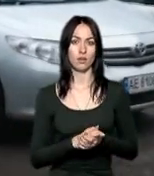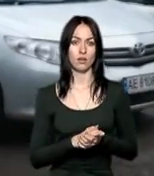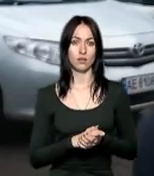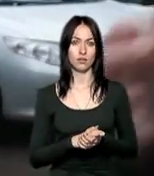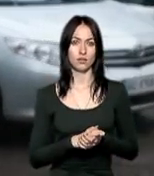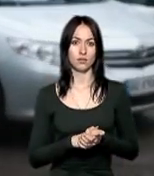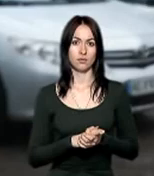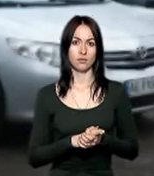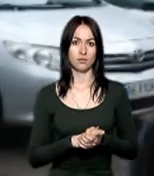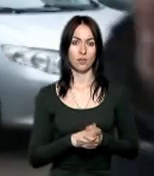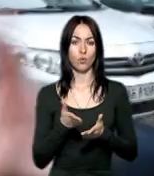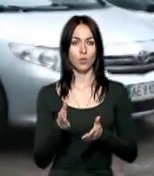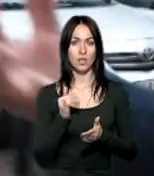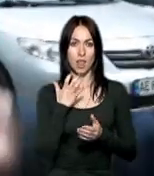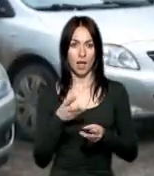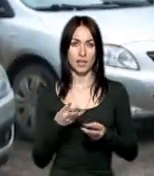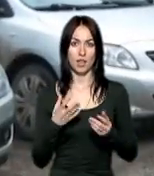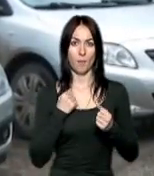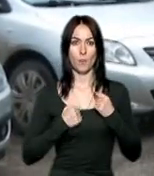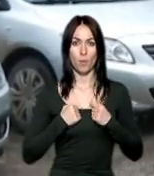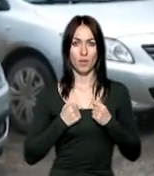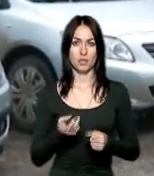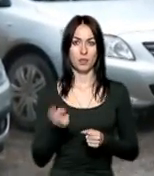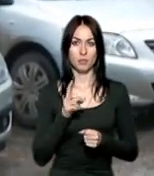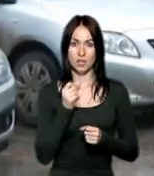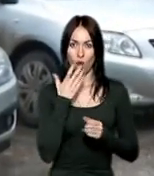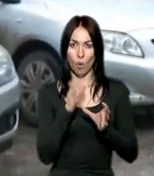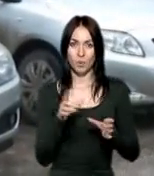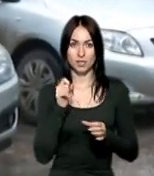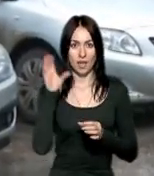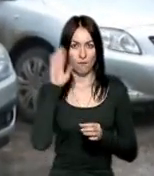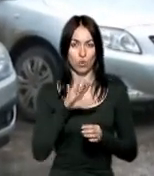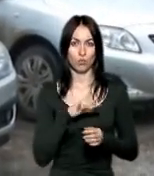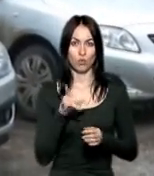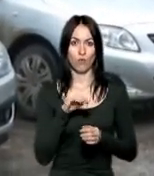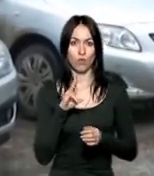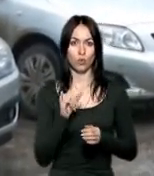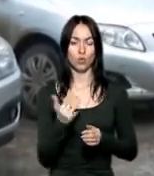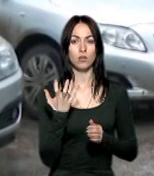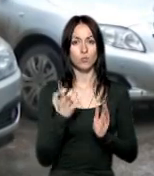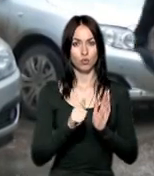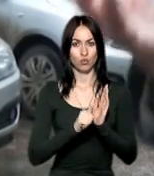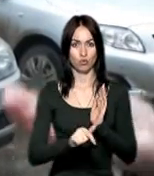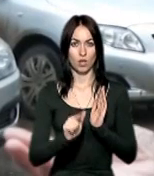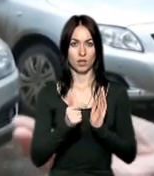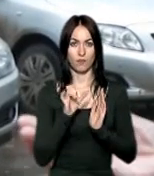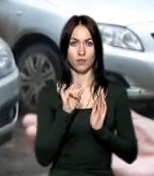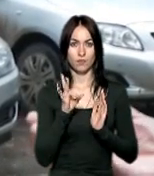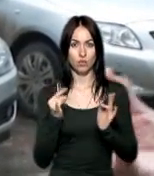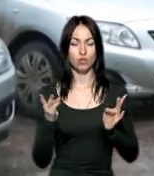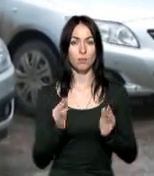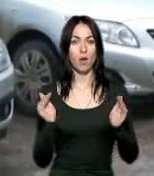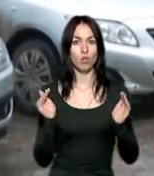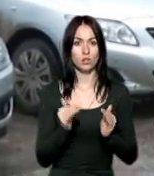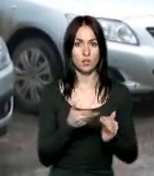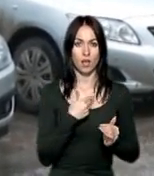нас електропічка, ось і нагріли, помилися. Прийшло за опалення за воду, у грудні було 560 гривень. У січні мало знизитися нам,